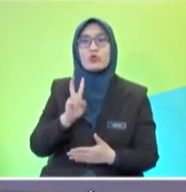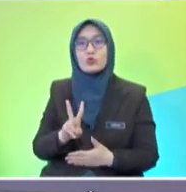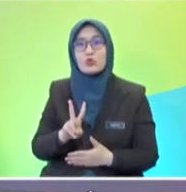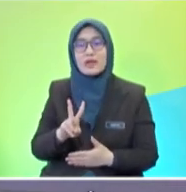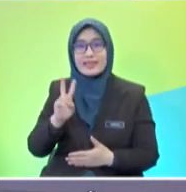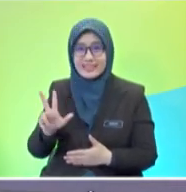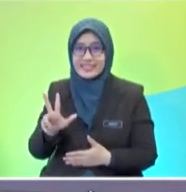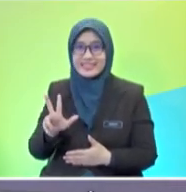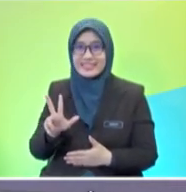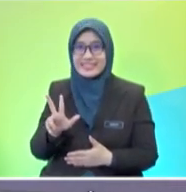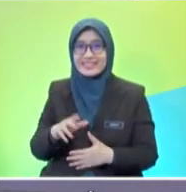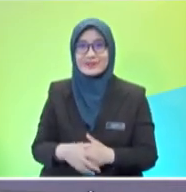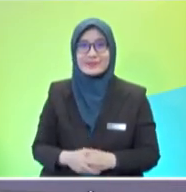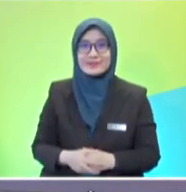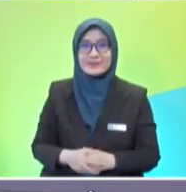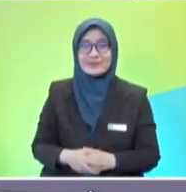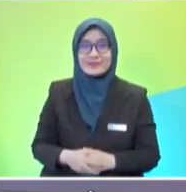tiga jadi